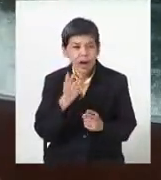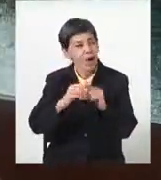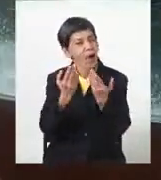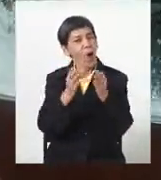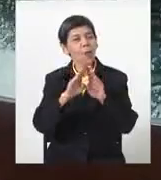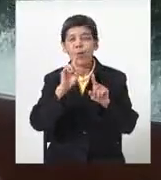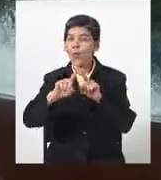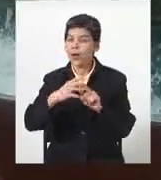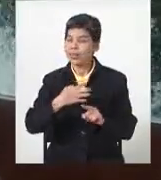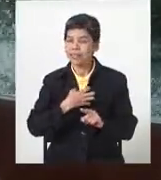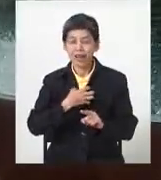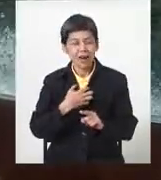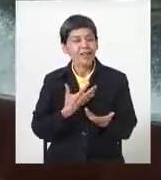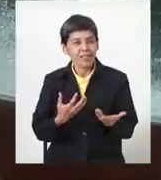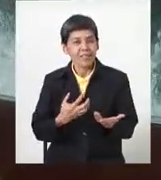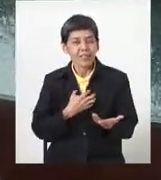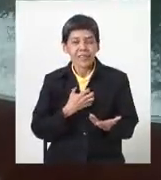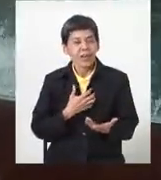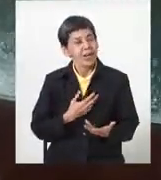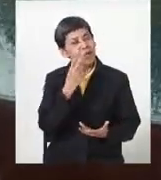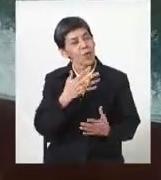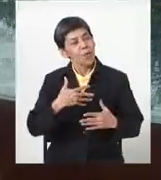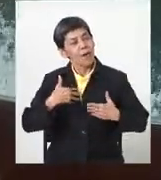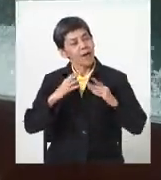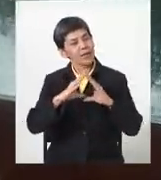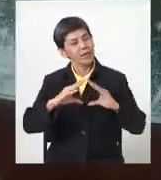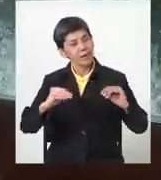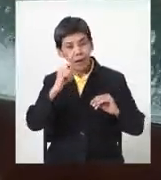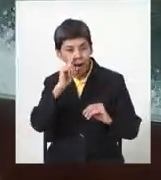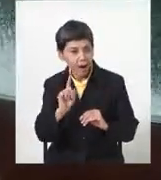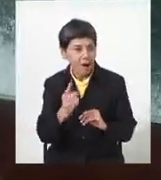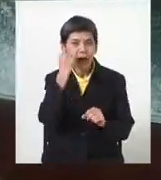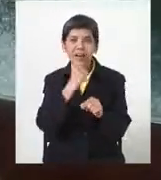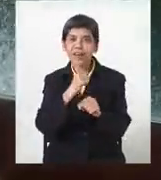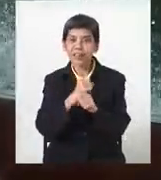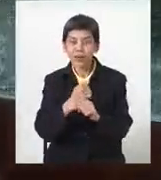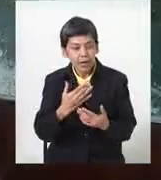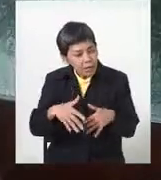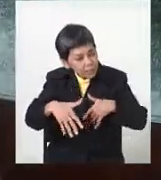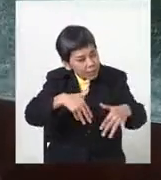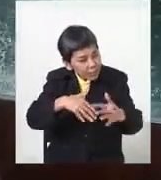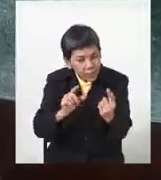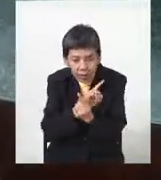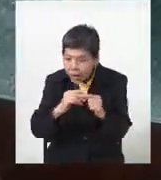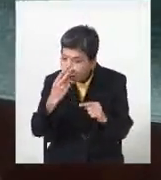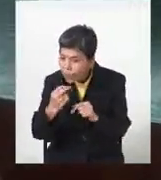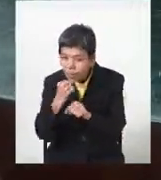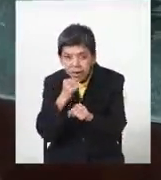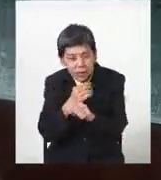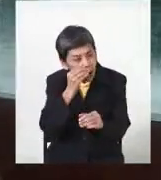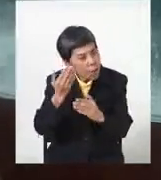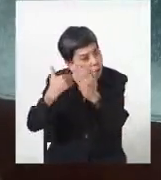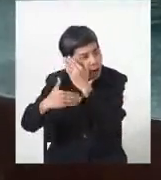ท่องเที่ยวนะผู้สูงอายุครอบครัวที่อยากจะแสวงหานะความเงียบสงบความแปลกใหม่อยากจะศึกษาวิถี